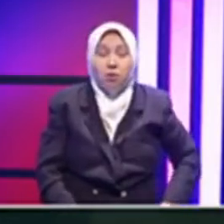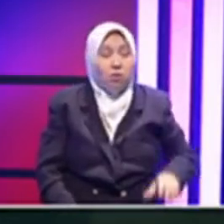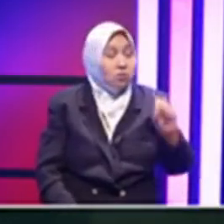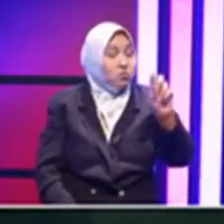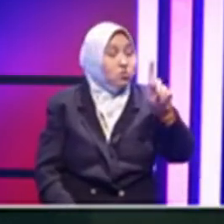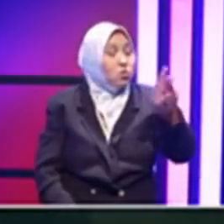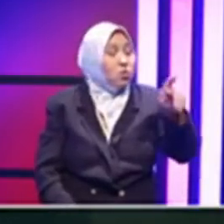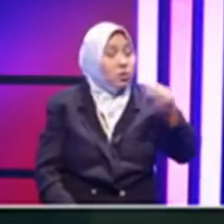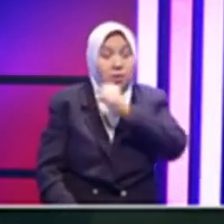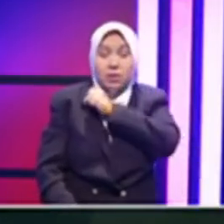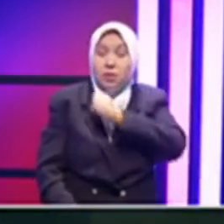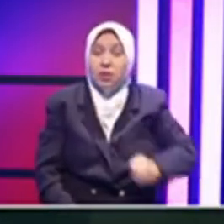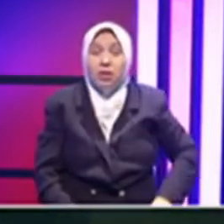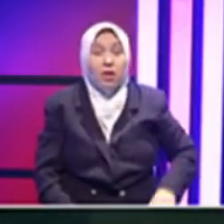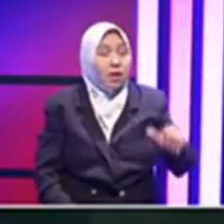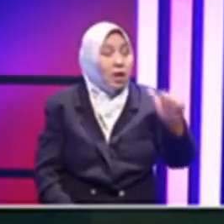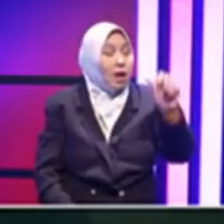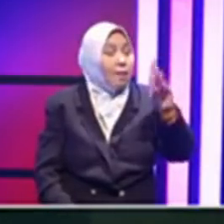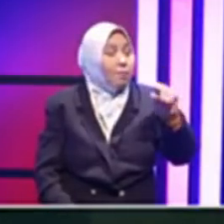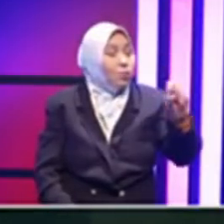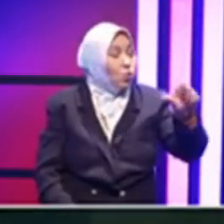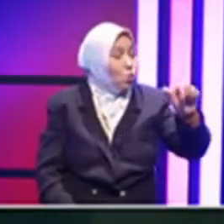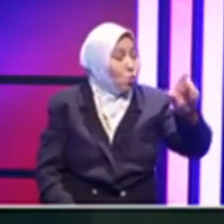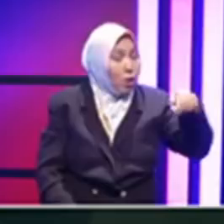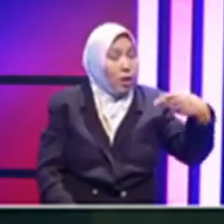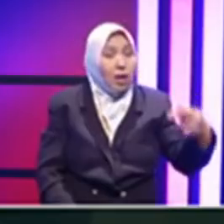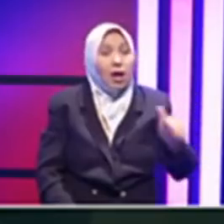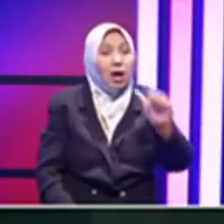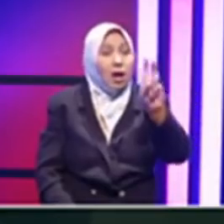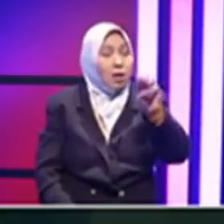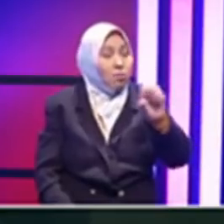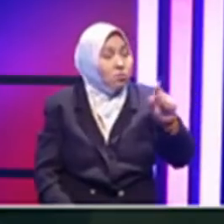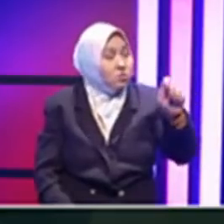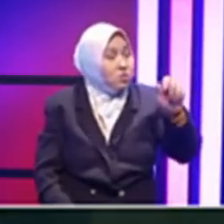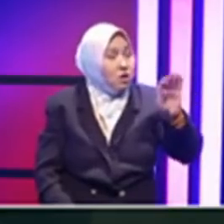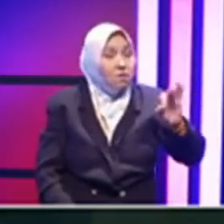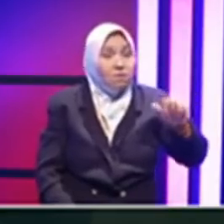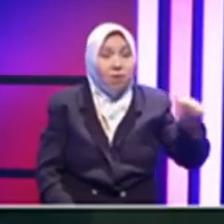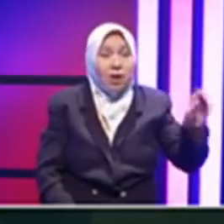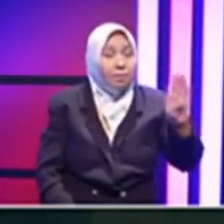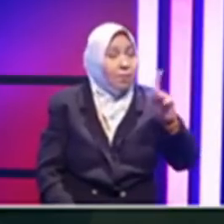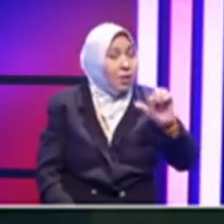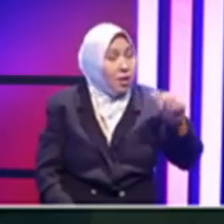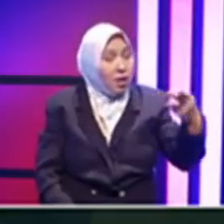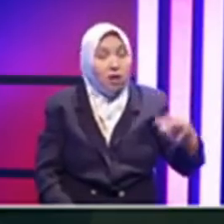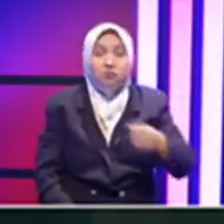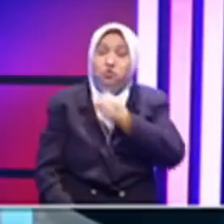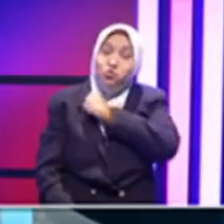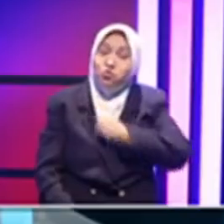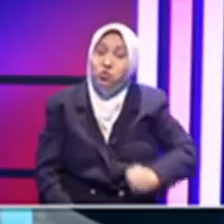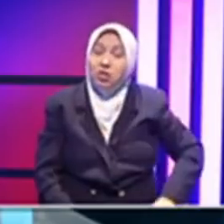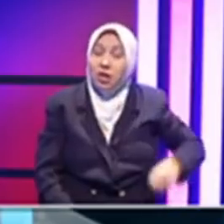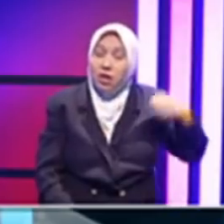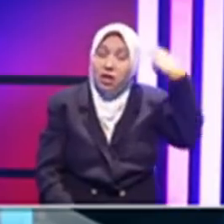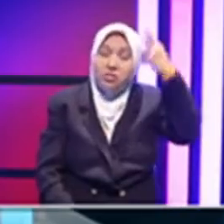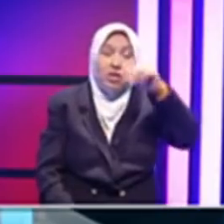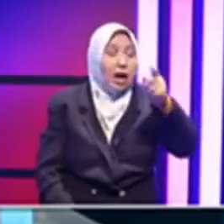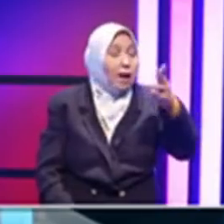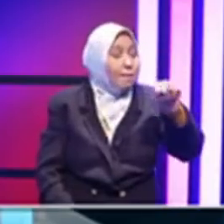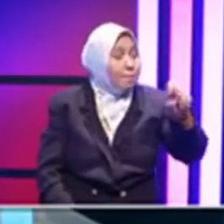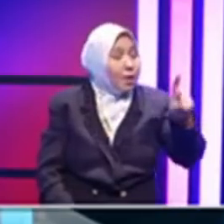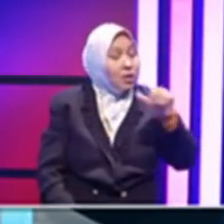Abdullah Riayatuddin Al-Mustafa Billah Shah Ibn Al-Marhum Sultan Haji Ahmad Shah Al-Musta'in